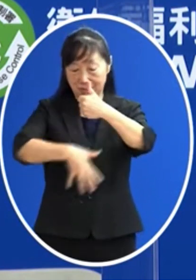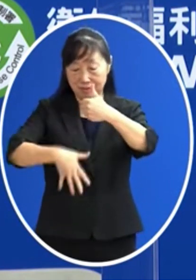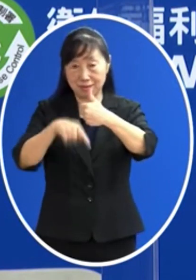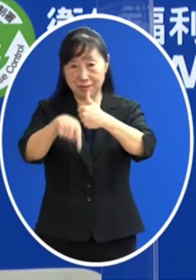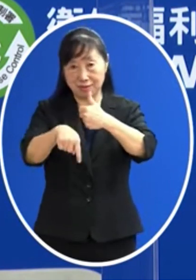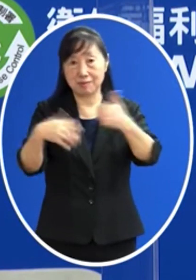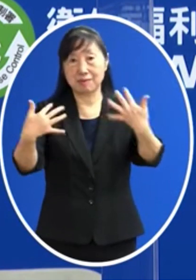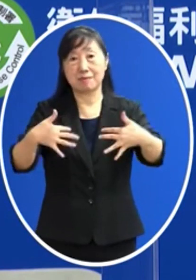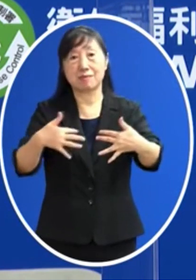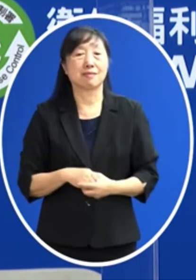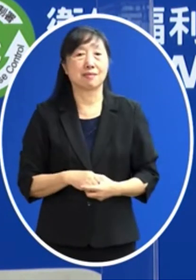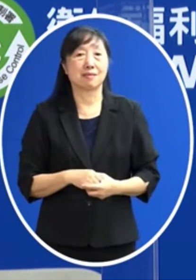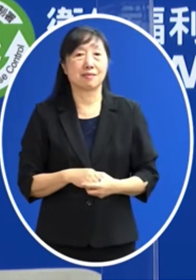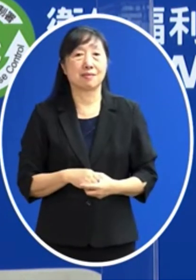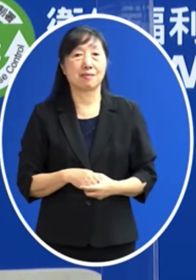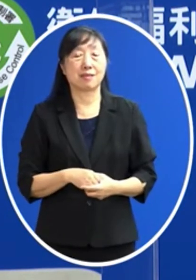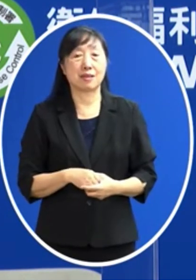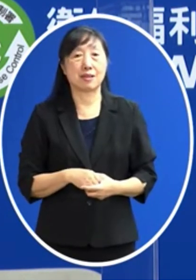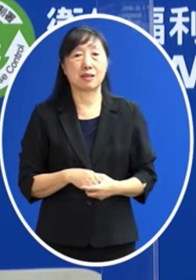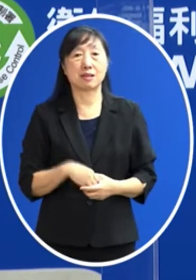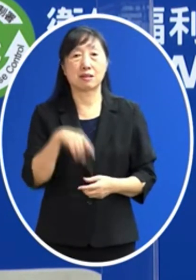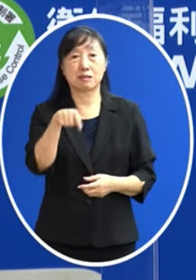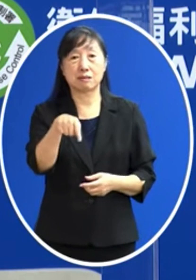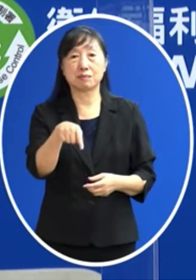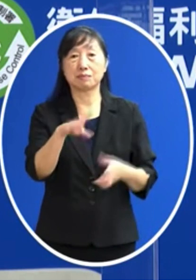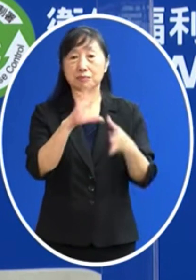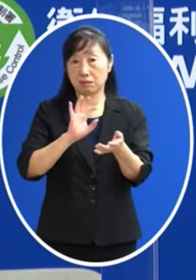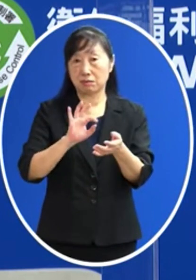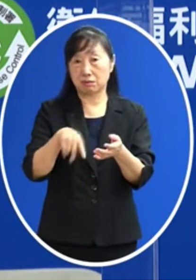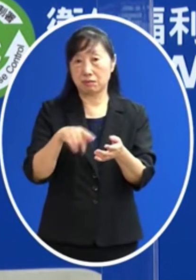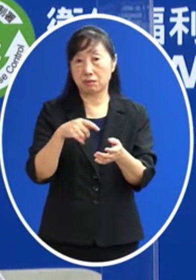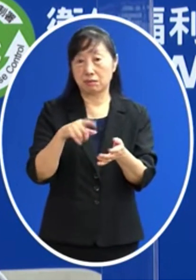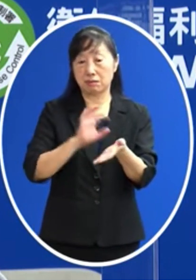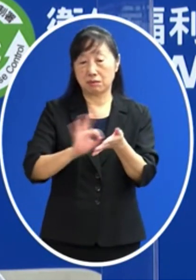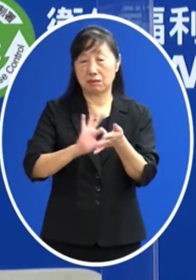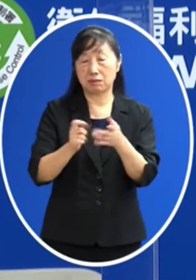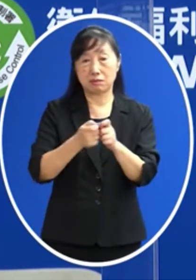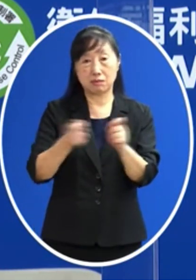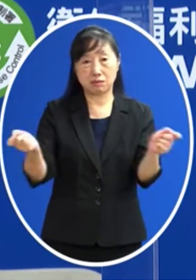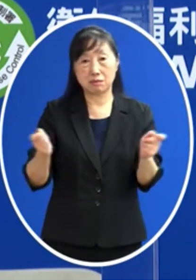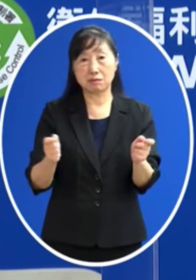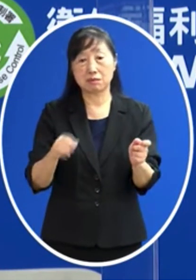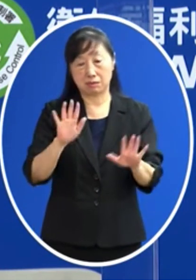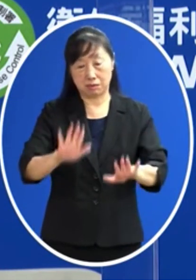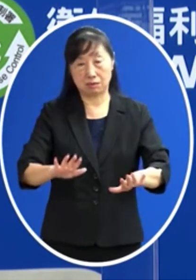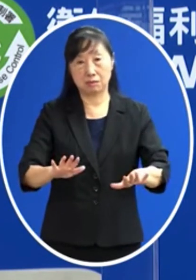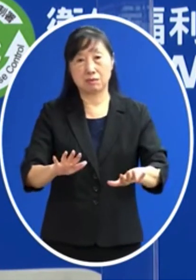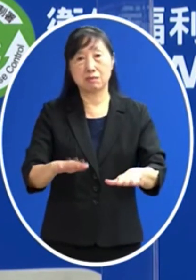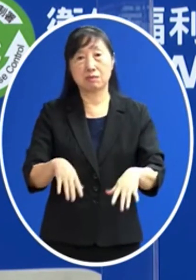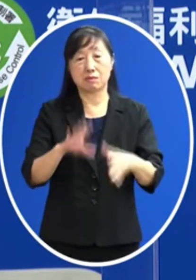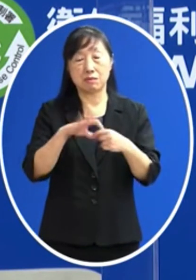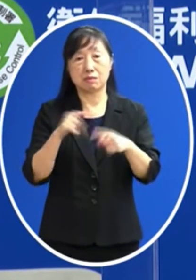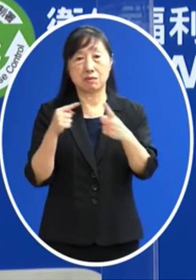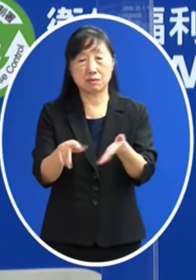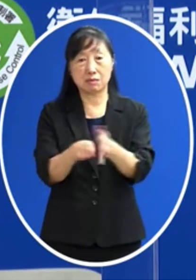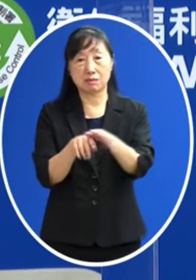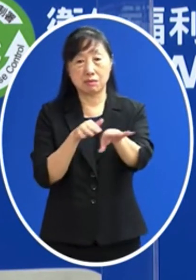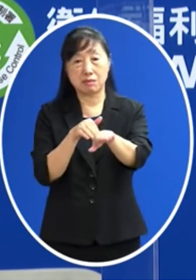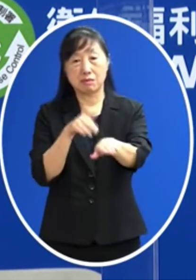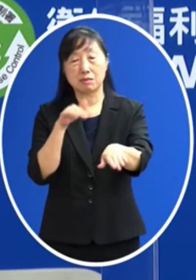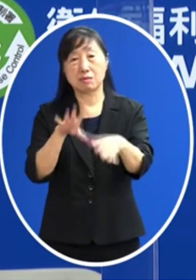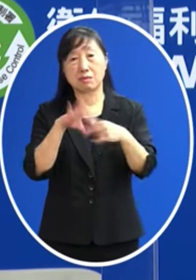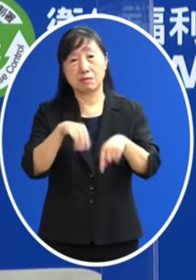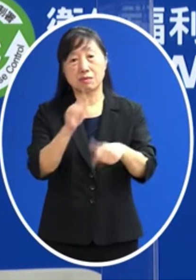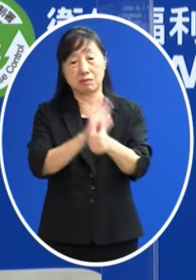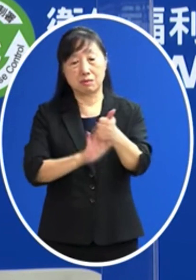统性的问题，沿用了很久的这样的一个系统，在这里面发生这么大的一个量的时候，显然在效